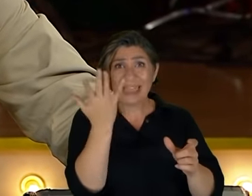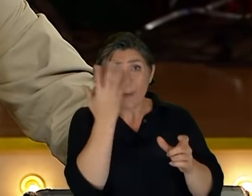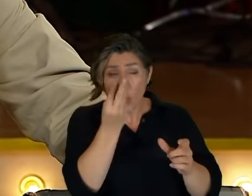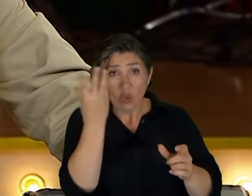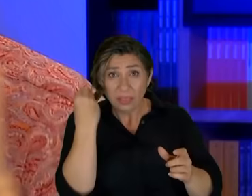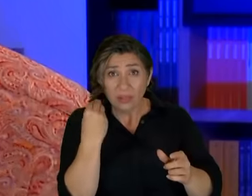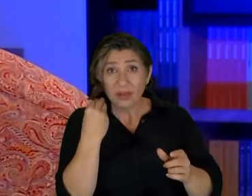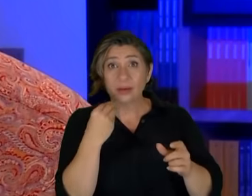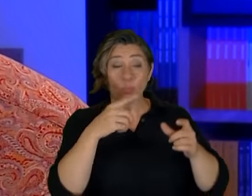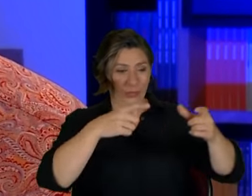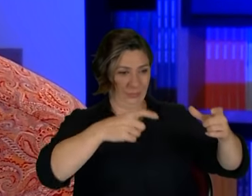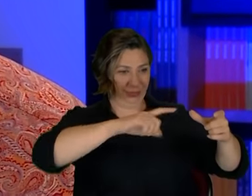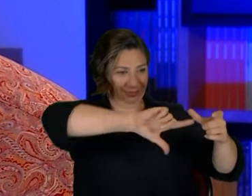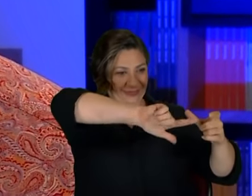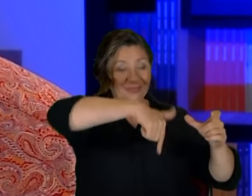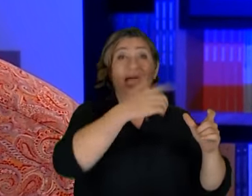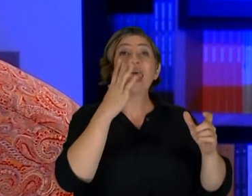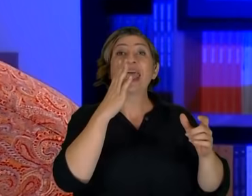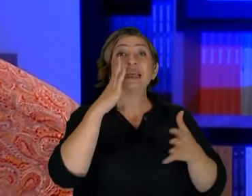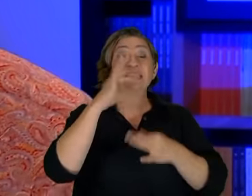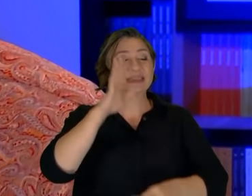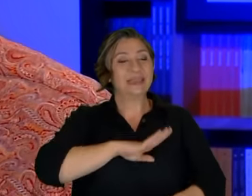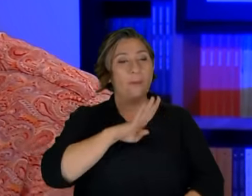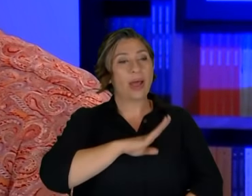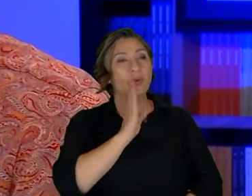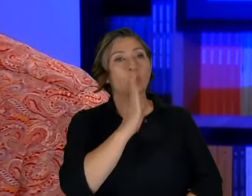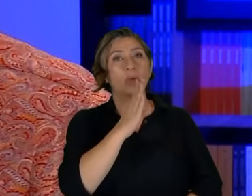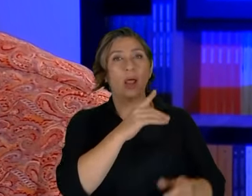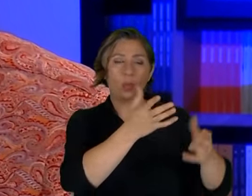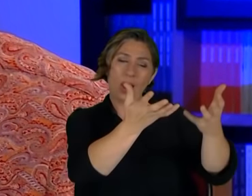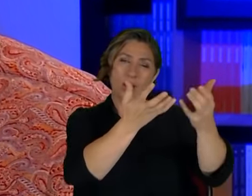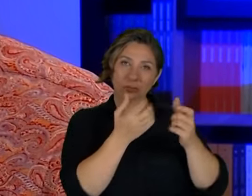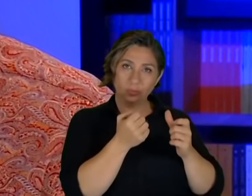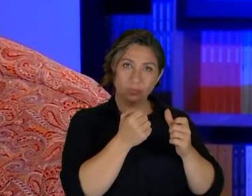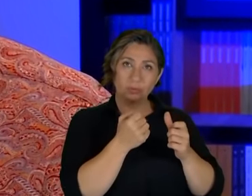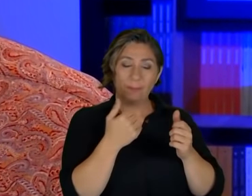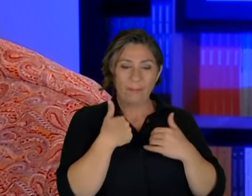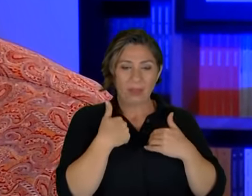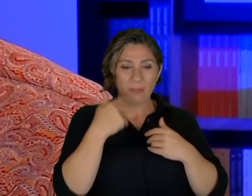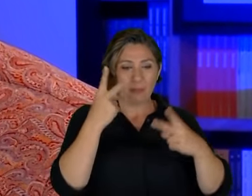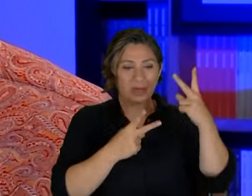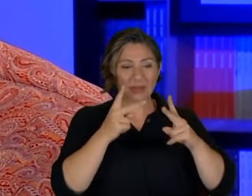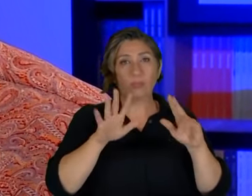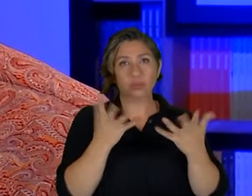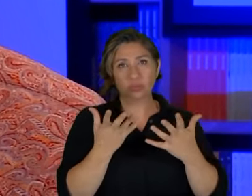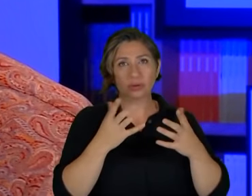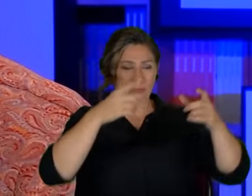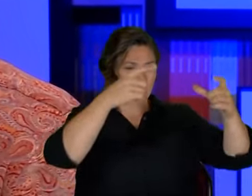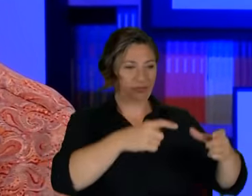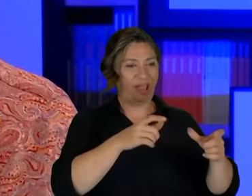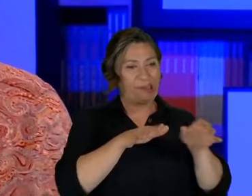Bence vinil insanı sabra götüren şey, alıyorsun. Mesela benimki arada sırada bozuluyor. Mesela